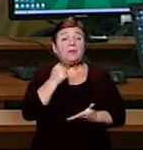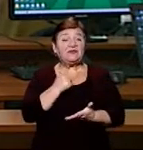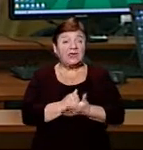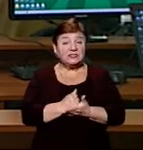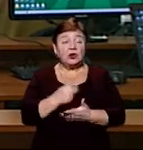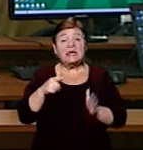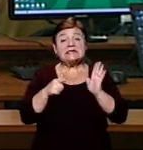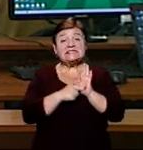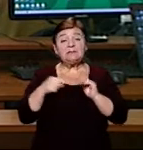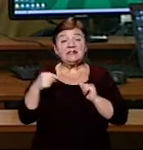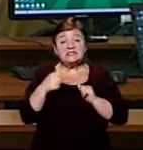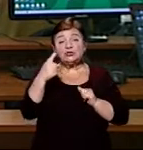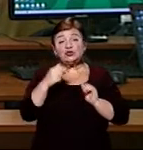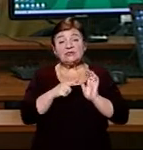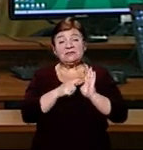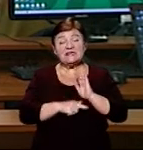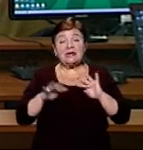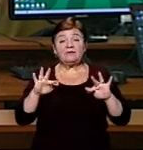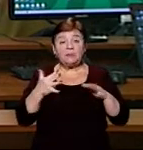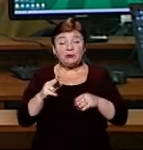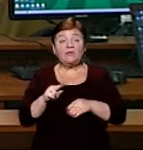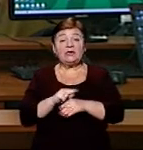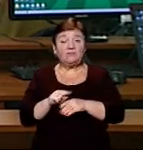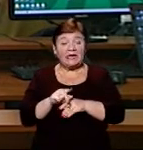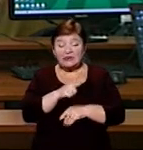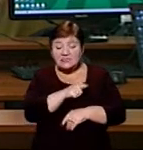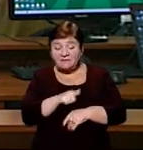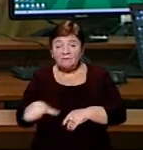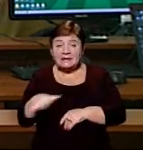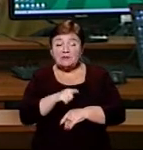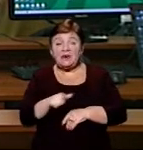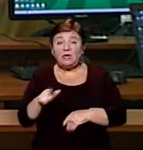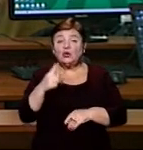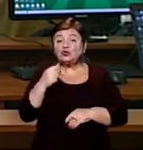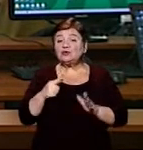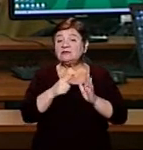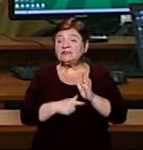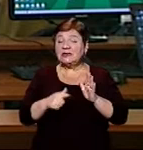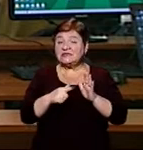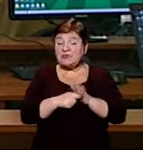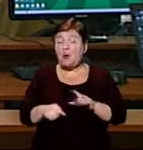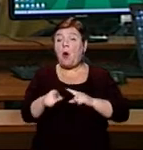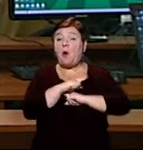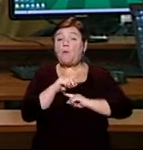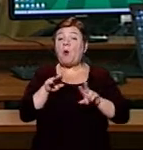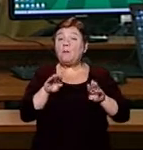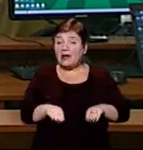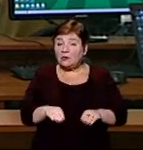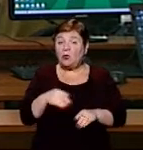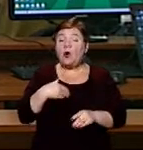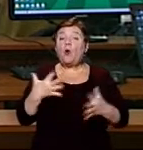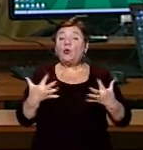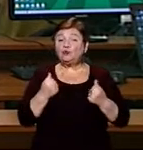підтверджено 7170 випадків інфікування. За весь період 187 людей із COVID-19 померли,